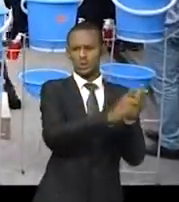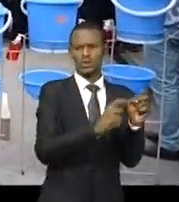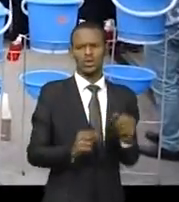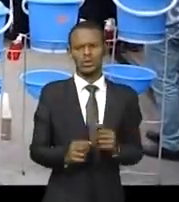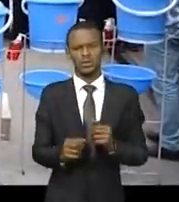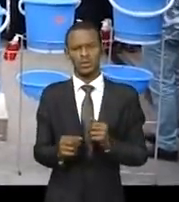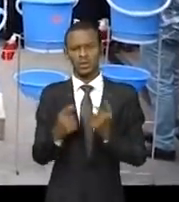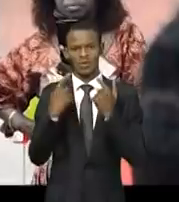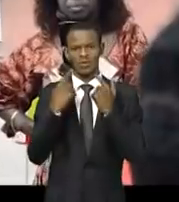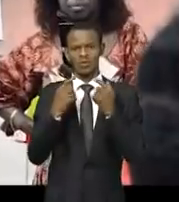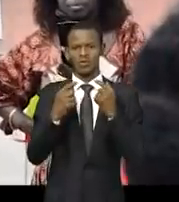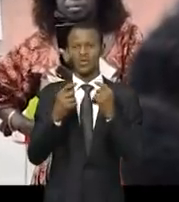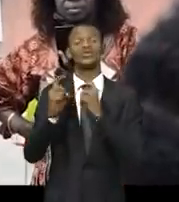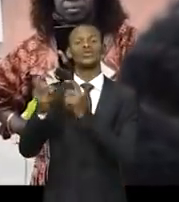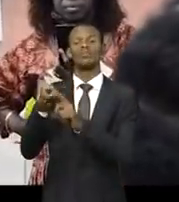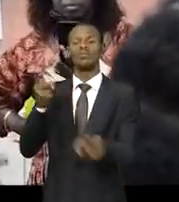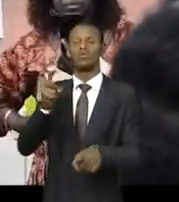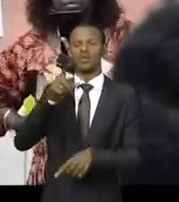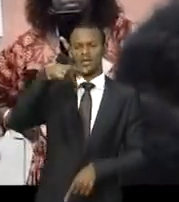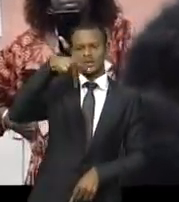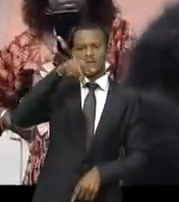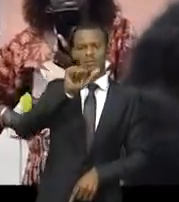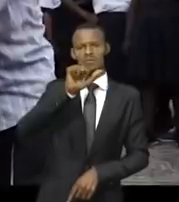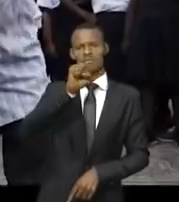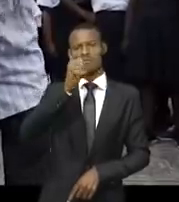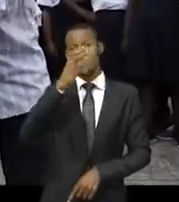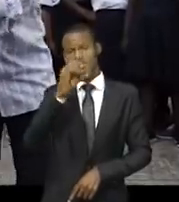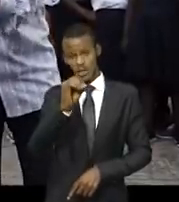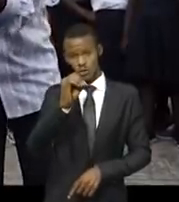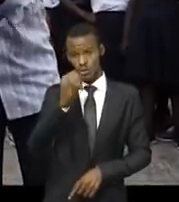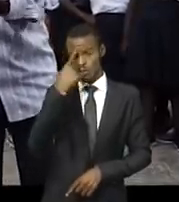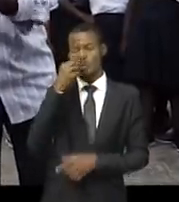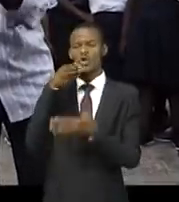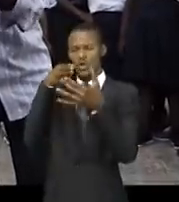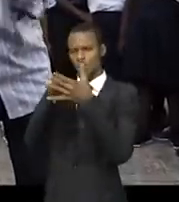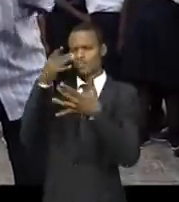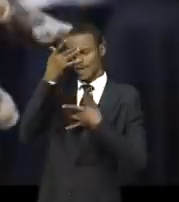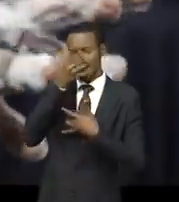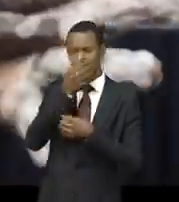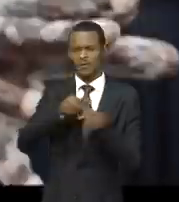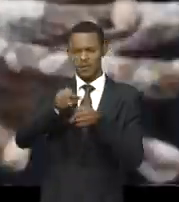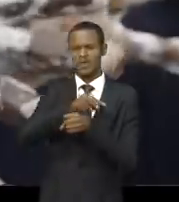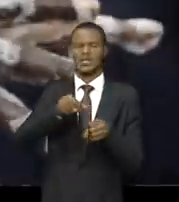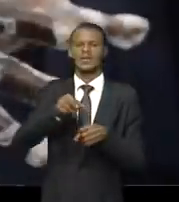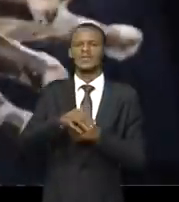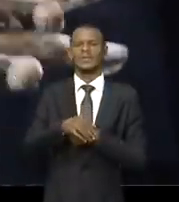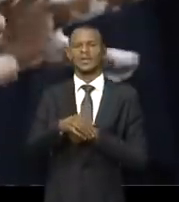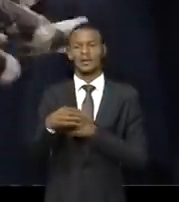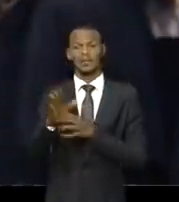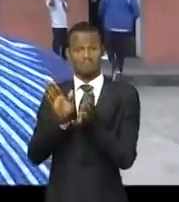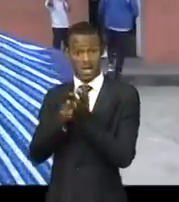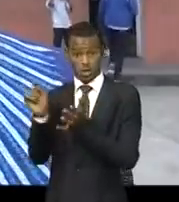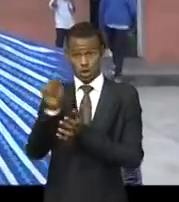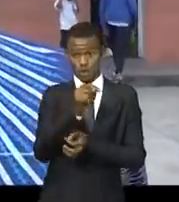PASCO contribuer à la lutte contre la COVID-19. Ces responsables des écoles souhaitent que les complexes